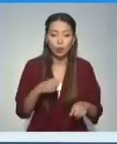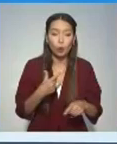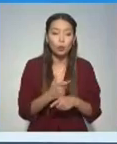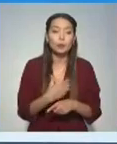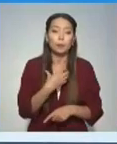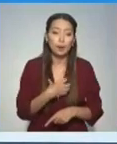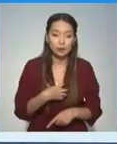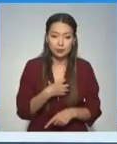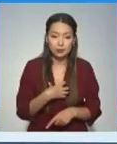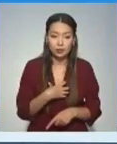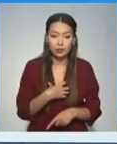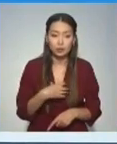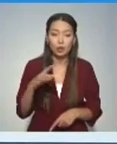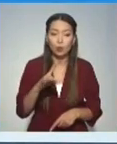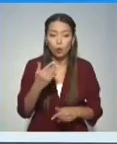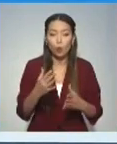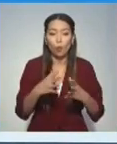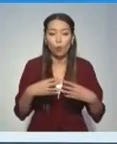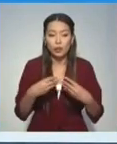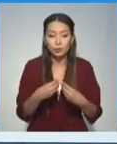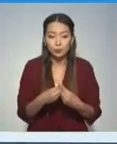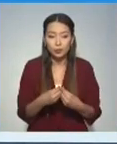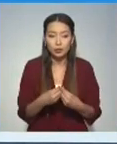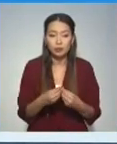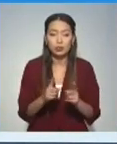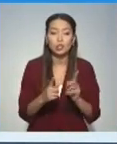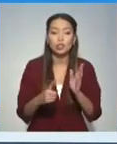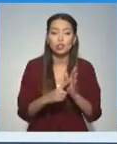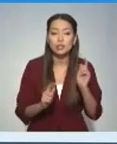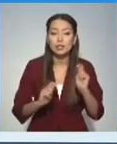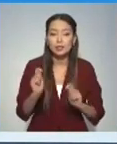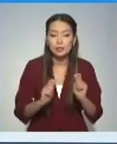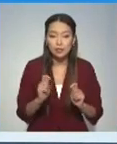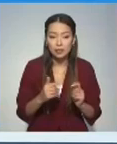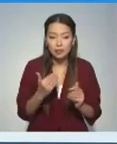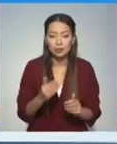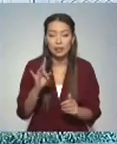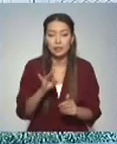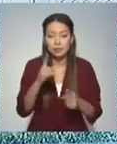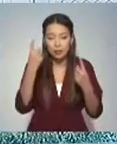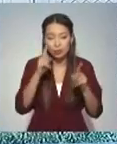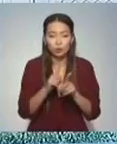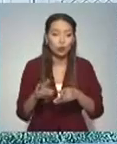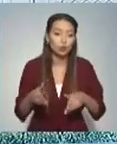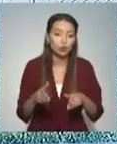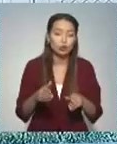маңызды. Дін көшбасшыларының жетінші съезі тың идеяларға жол